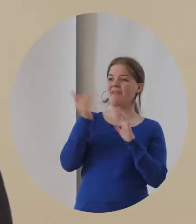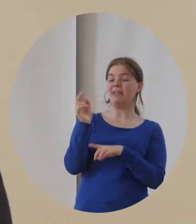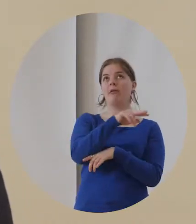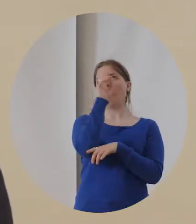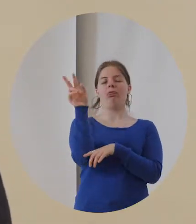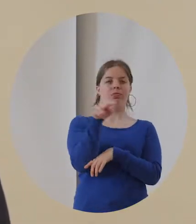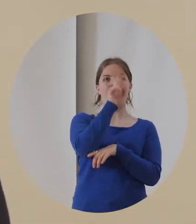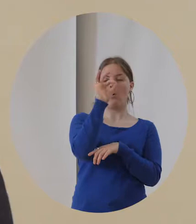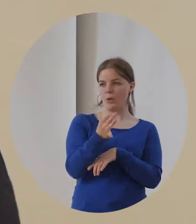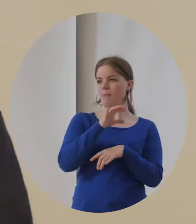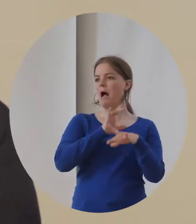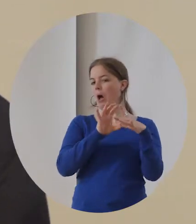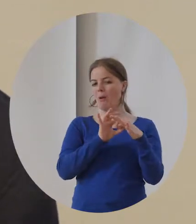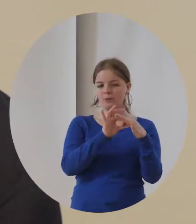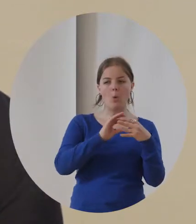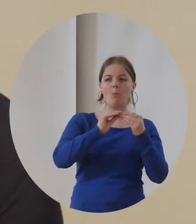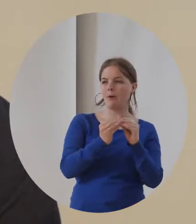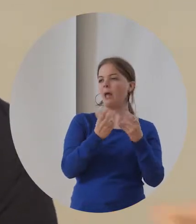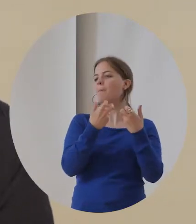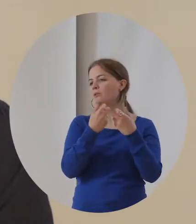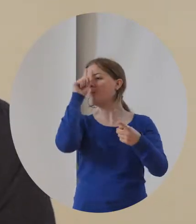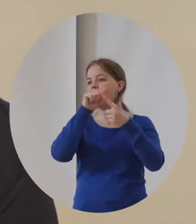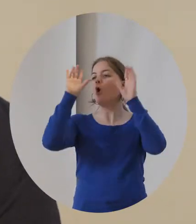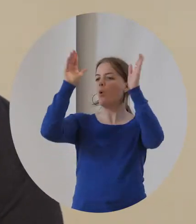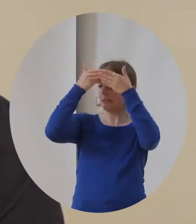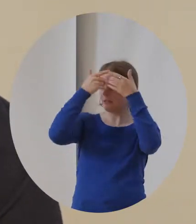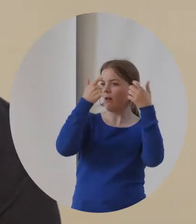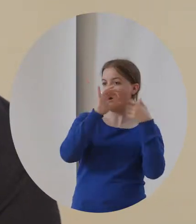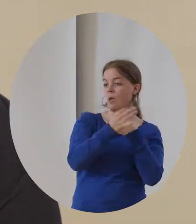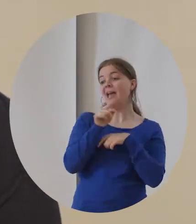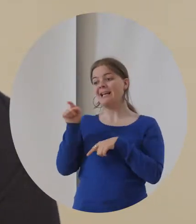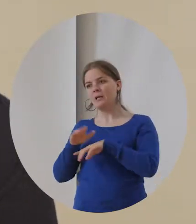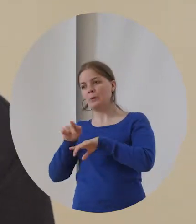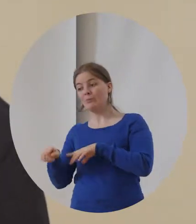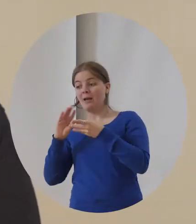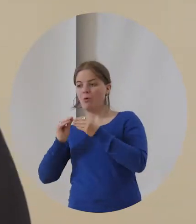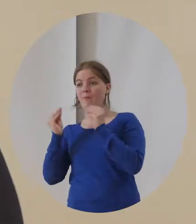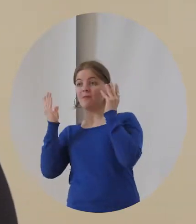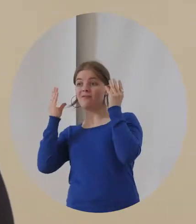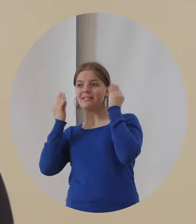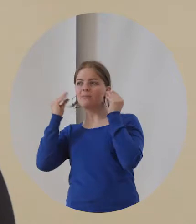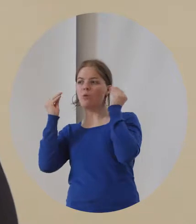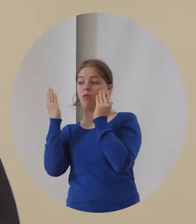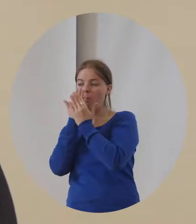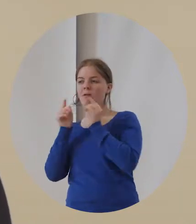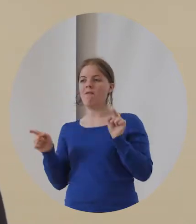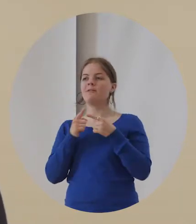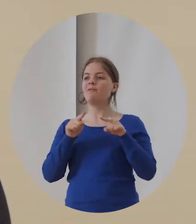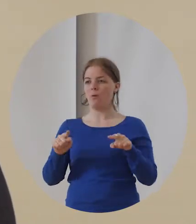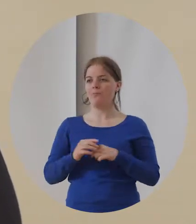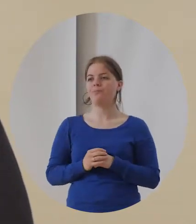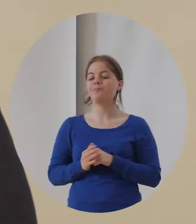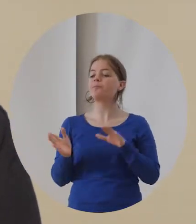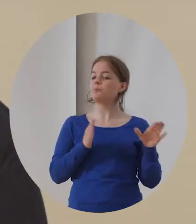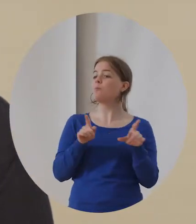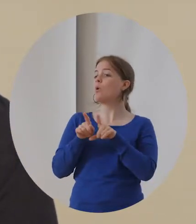regard relationnel dans un type autistique par exemple. Des difficultés donc à éviter les appuis au sol, hein,